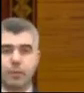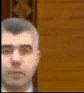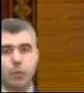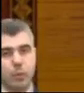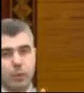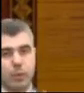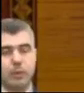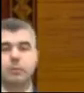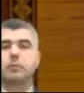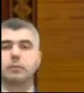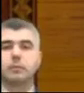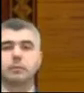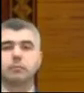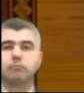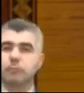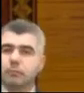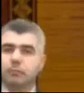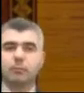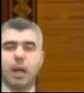كثب